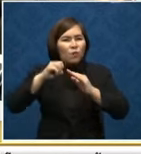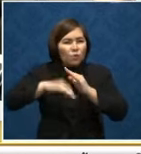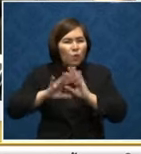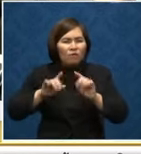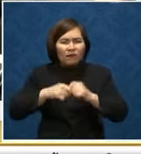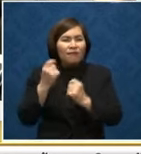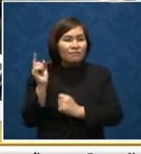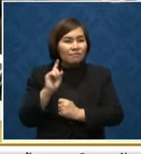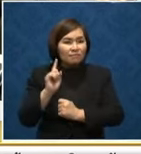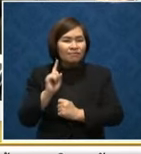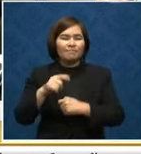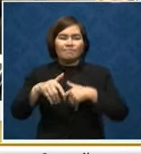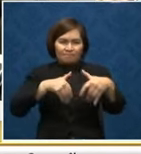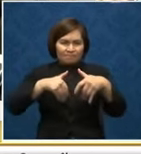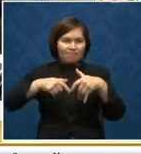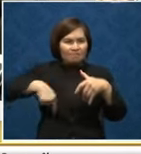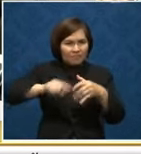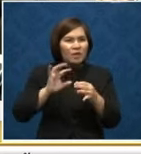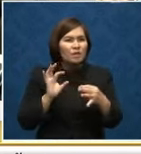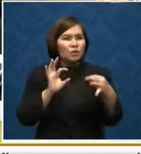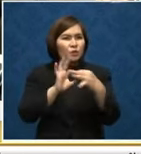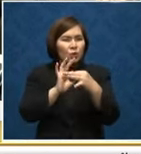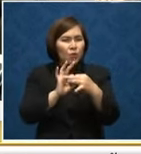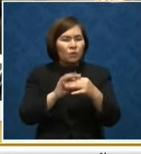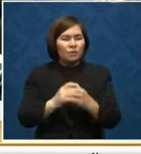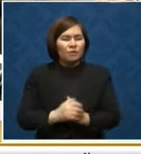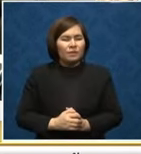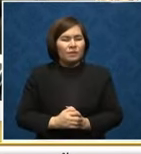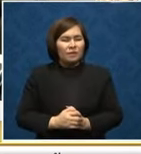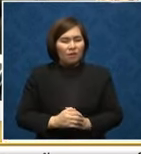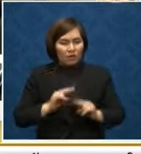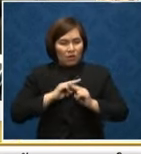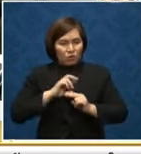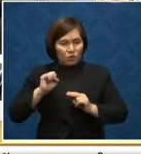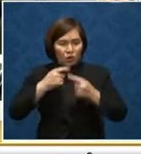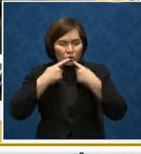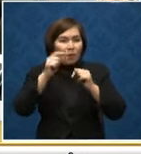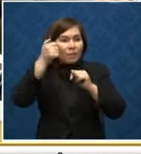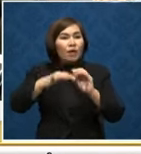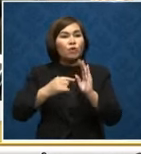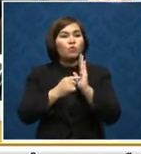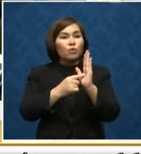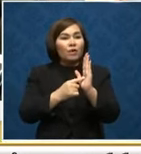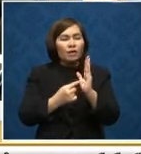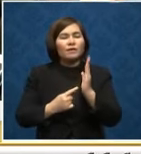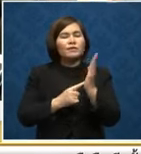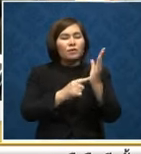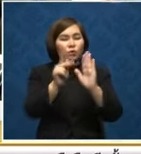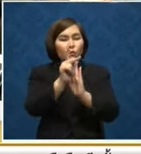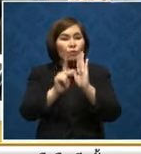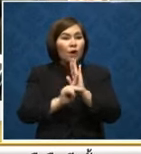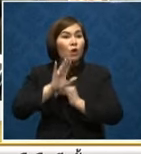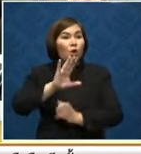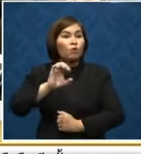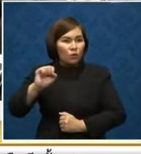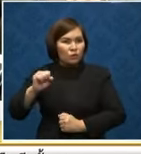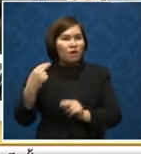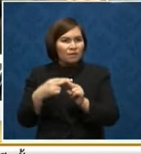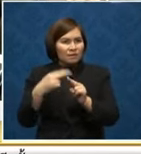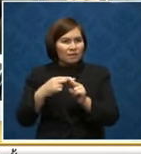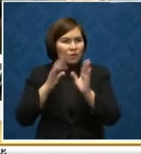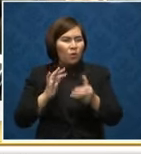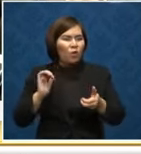างครั้งมันตอบต่อพี่น้องประชาชนมันตอบจากพวกเราเองกันไม่ได้นะครับเช่นกรณีการเสนอกฎหมายของเพื่อนสมาชิกที่เข้าชื่อกันอย่างน้อย